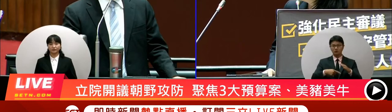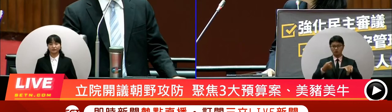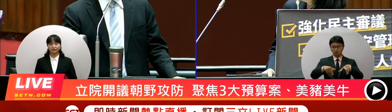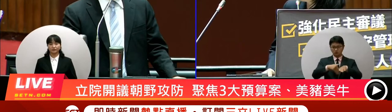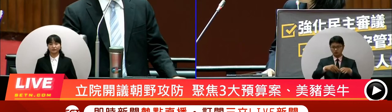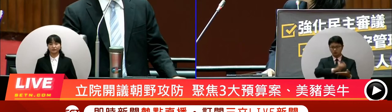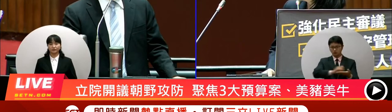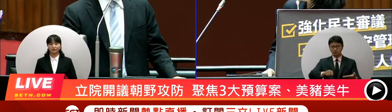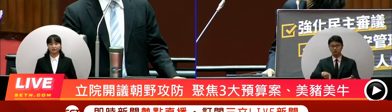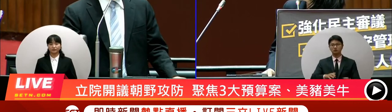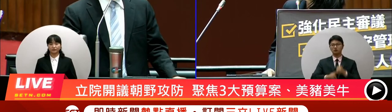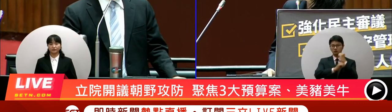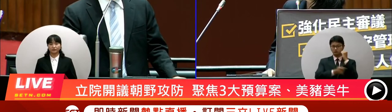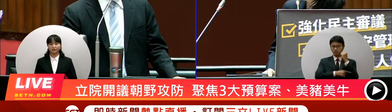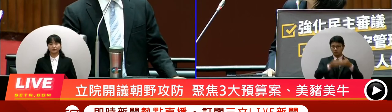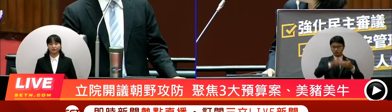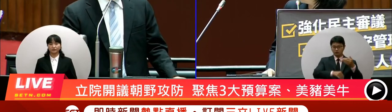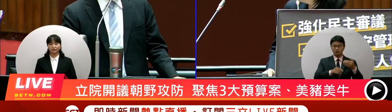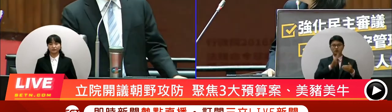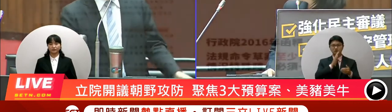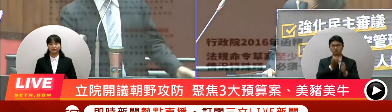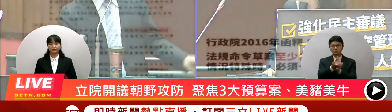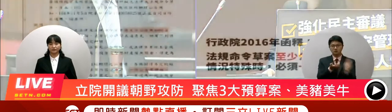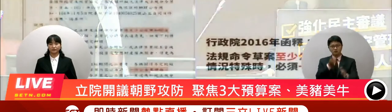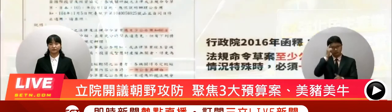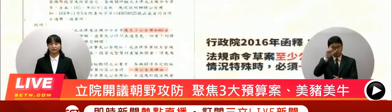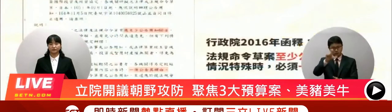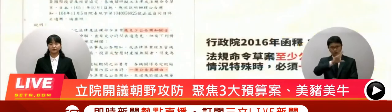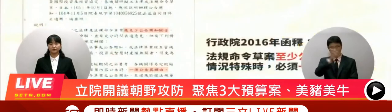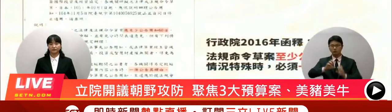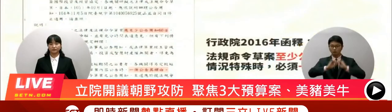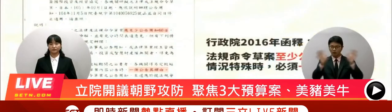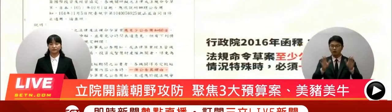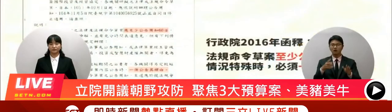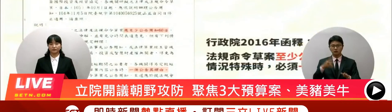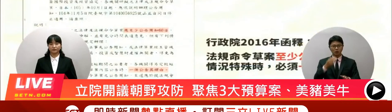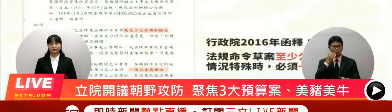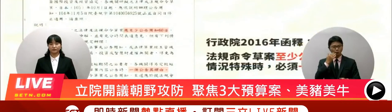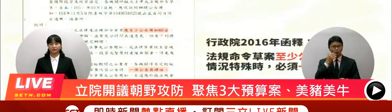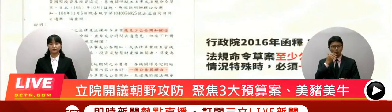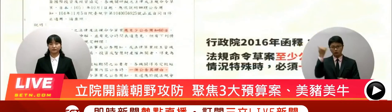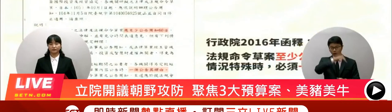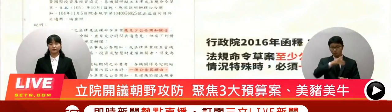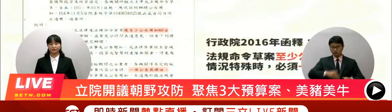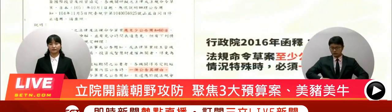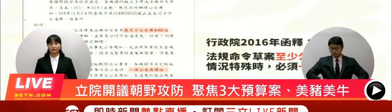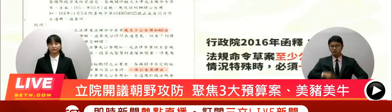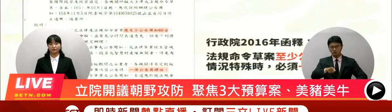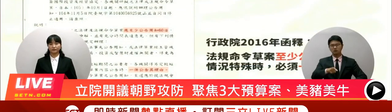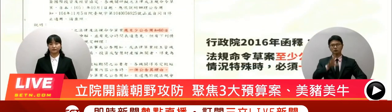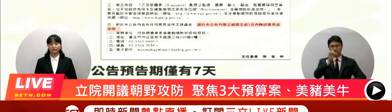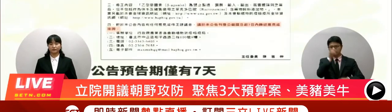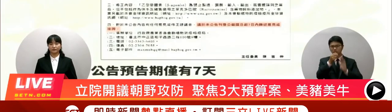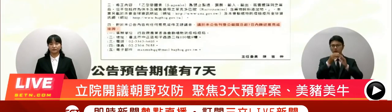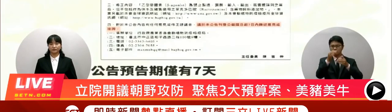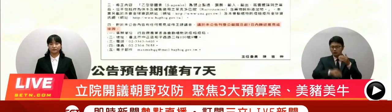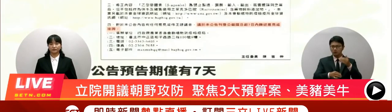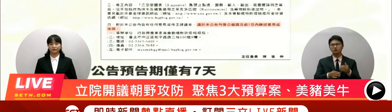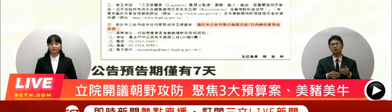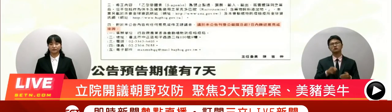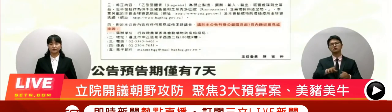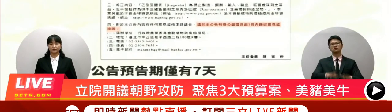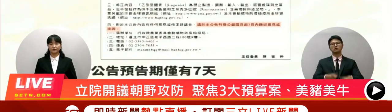规命令草案至少公告周知60天，情况特殊时必须一并公告理由，但这次却只有7天。但我们来看公告